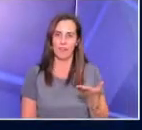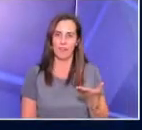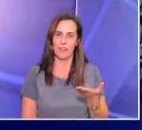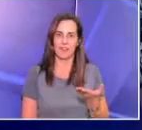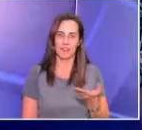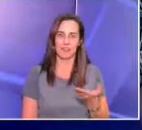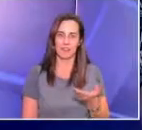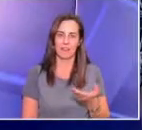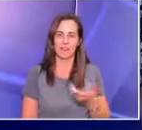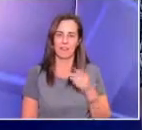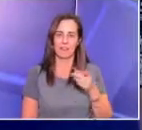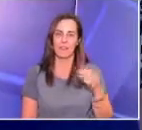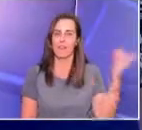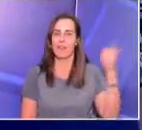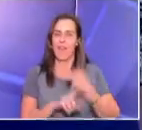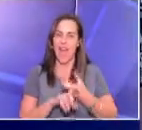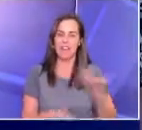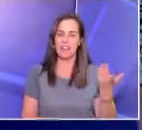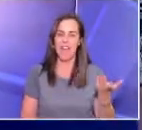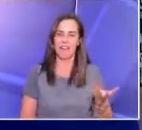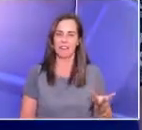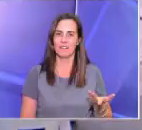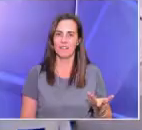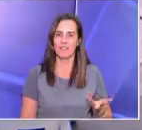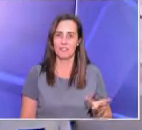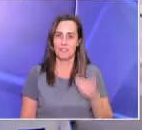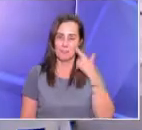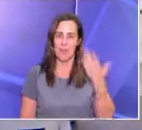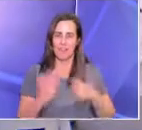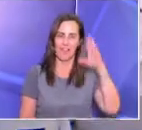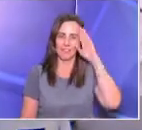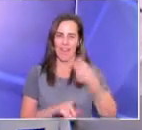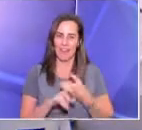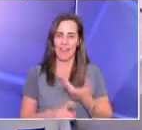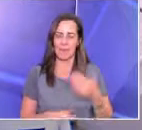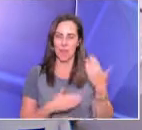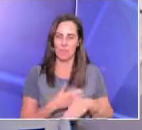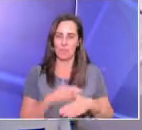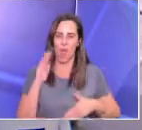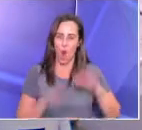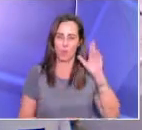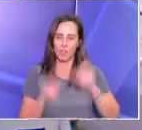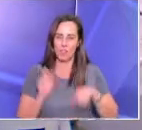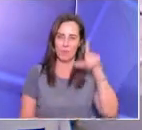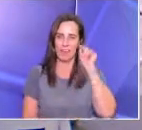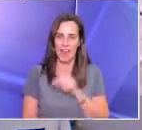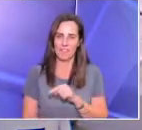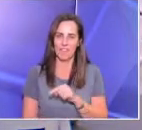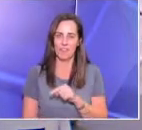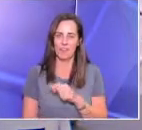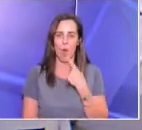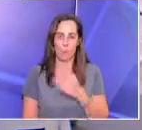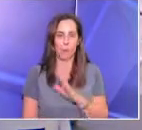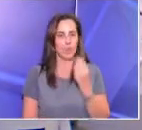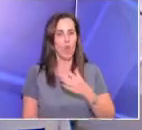קליש, שחיטה. ג'קי סבג, נעריה. אני אגיד לך מה ההבדל בין חיפה לנעריה, שבסופו של דבר הרוב הציבור בתל אביב